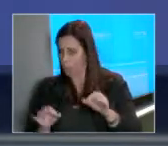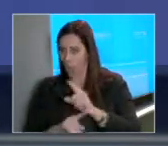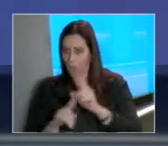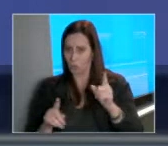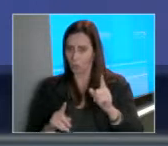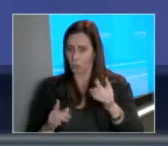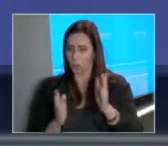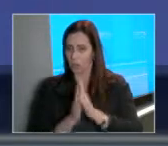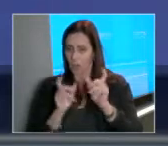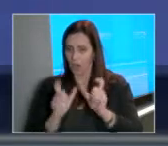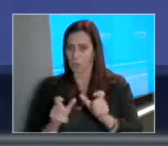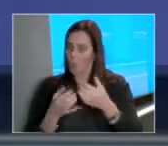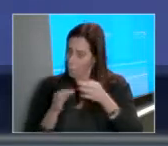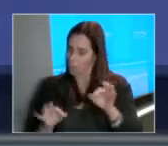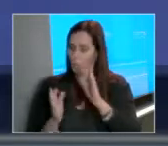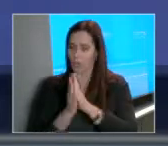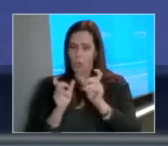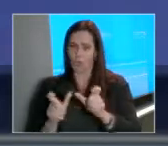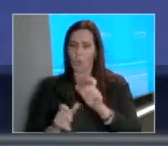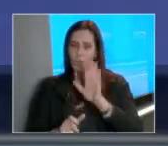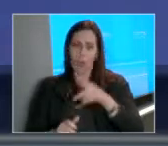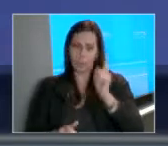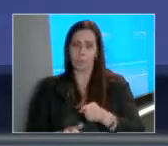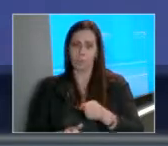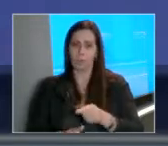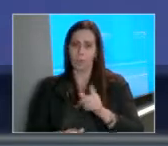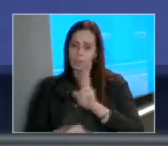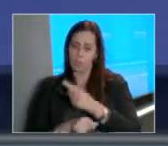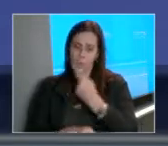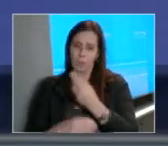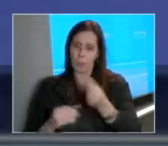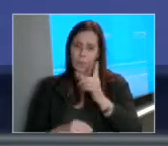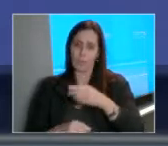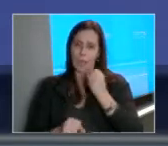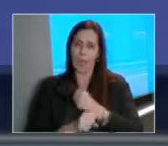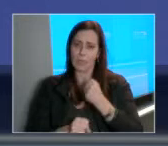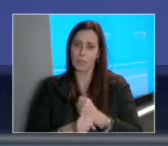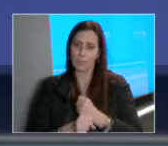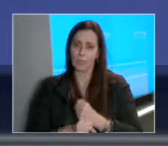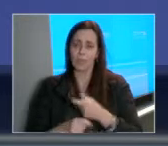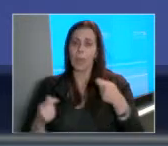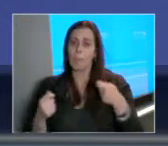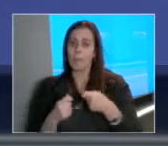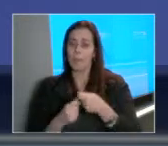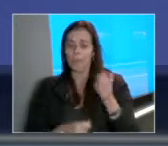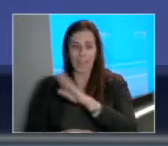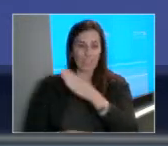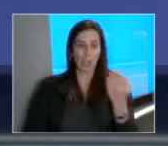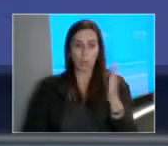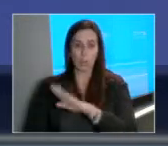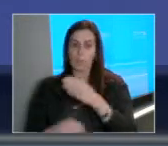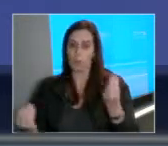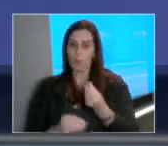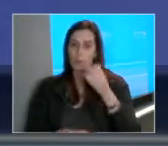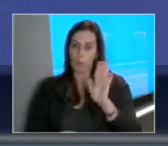אסור לו לבקש חסינות, מותר לו, הוא גם צריך, הוא מגן על עצמו, זה משהו שהוא צריך לעשות. מבחינת הזיגזוגים, זה